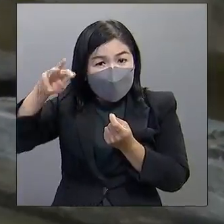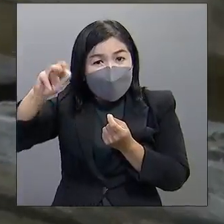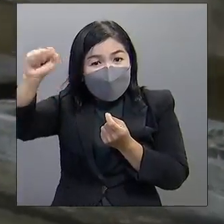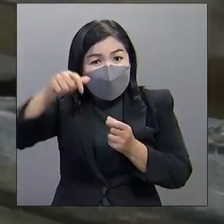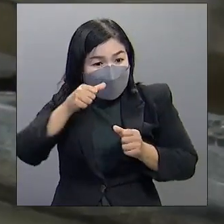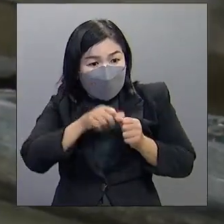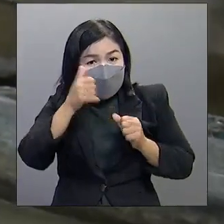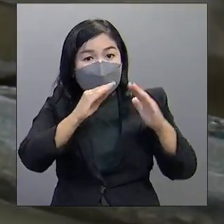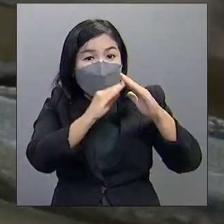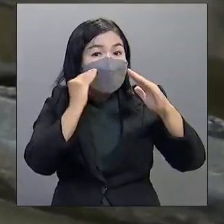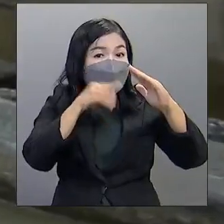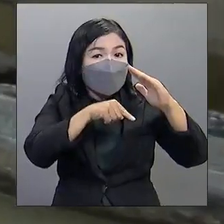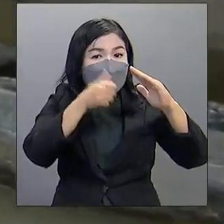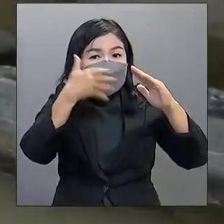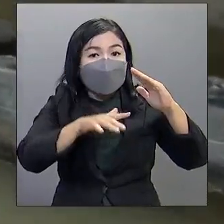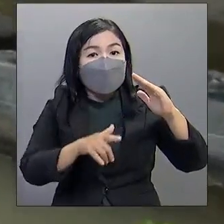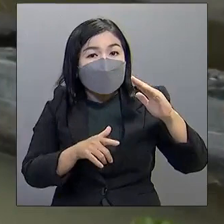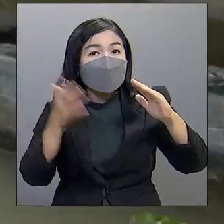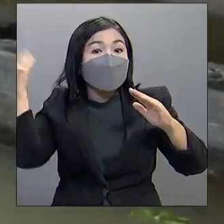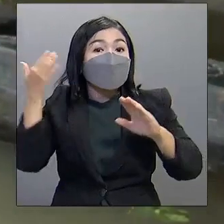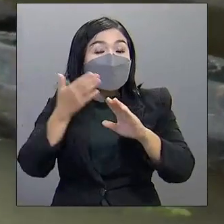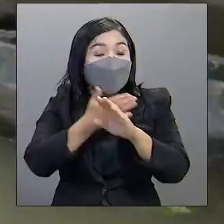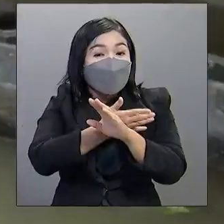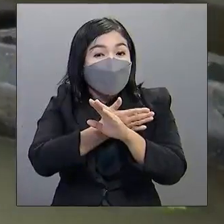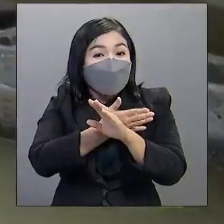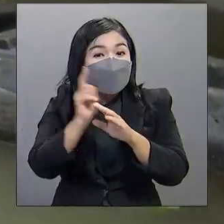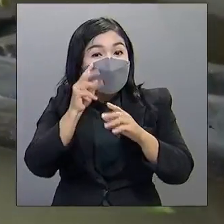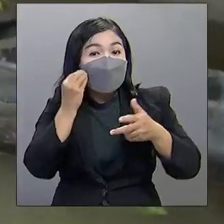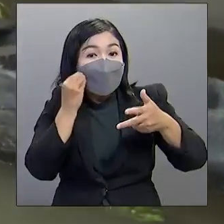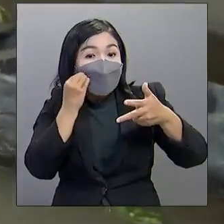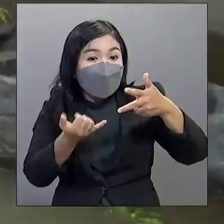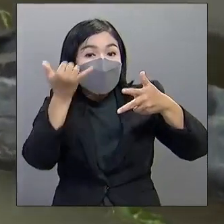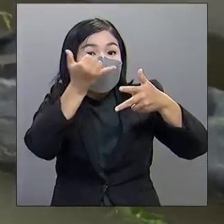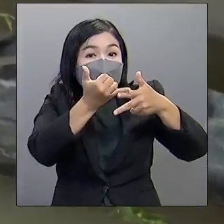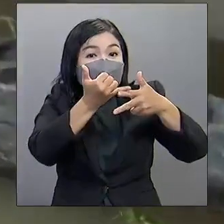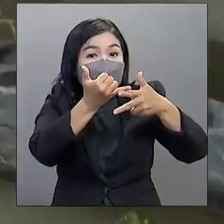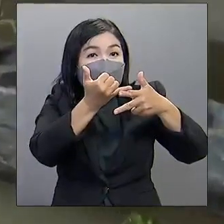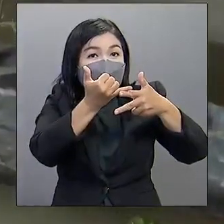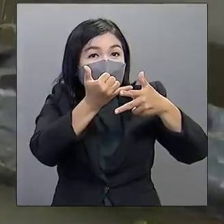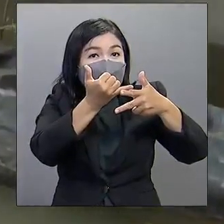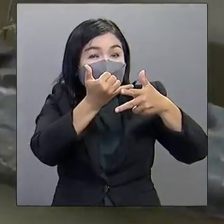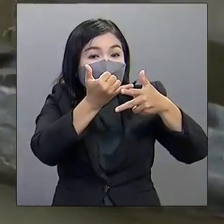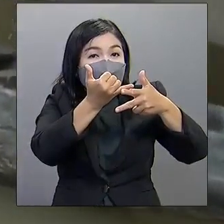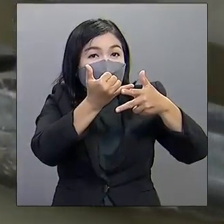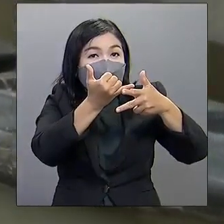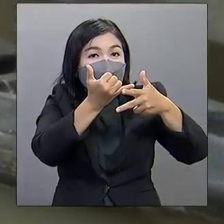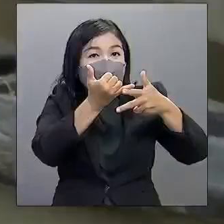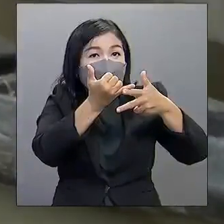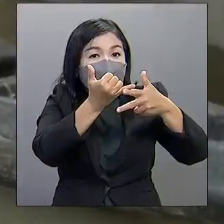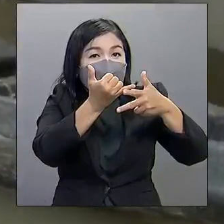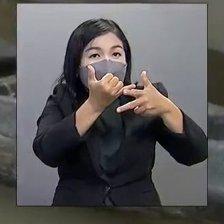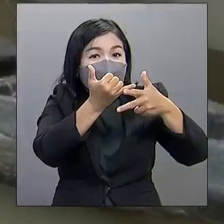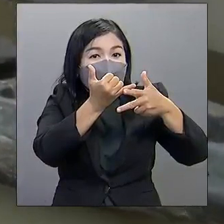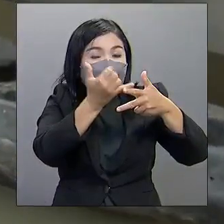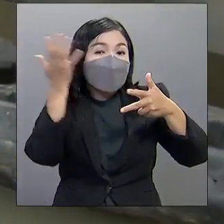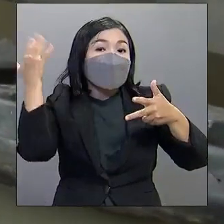อยู่บ่ได้ แล้วตะกอนตะกอน ขึ้นแล้วบ่อยู่ชั้น2อยู่ชั้น 2เงื่อนนี่เลือกบ้านนี่เข้าได้เลย จ้าต